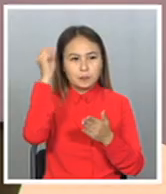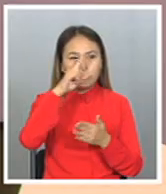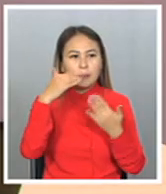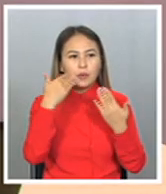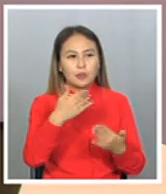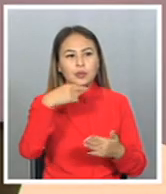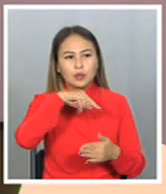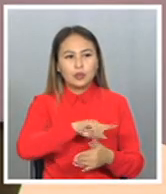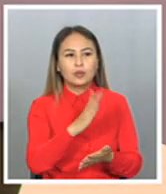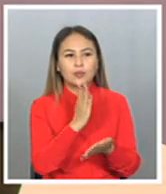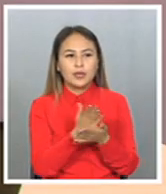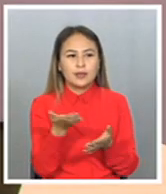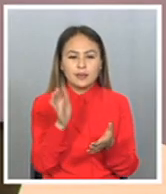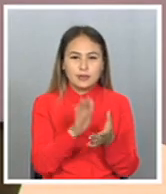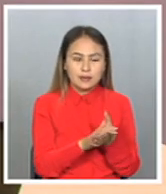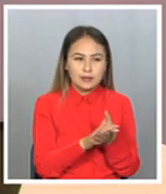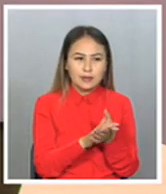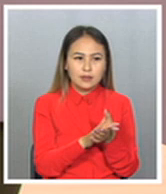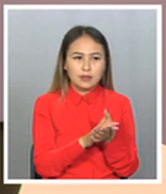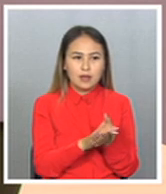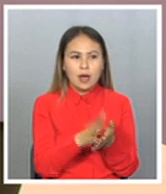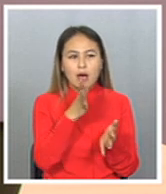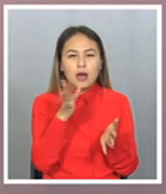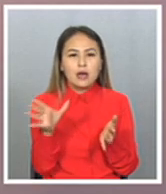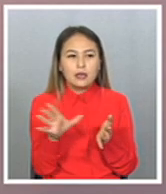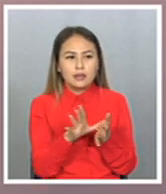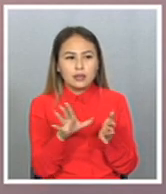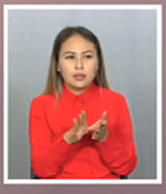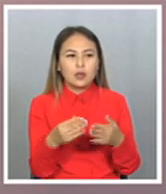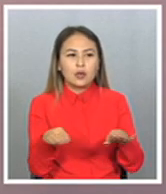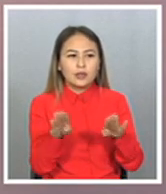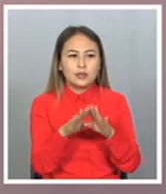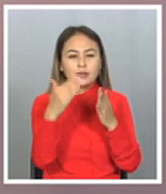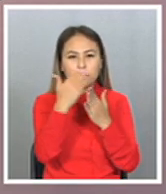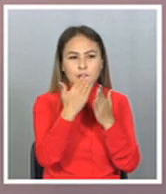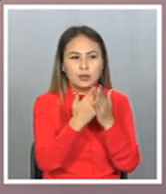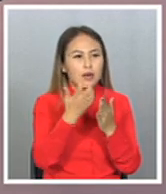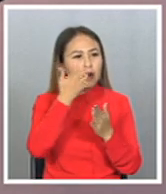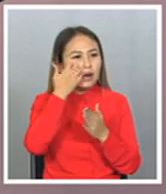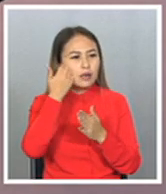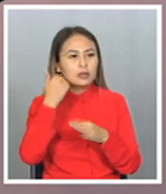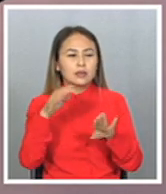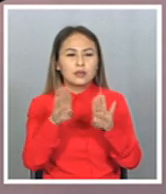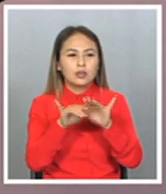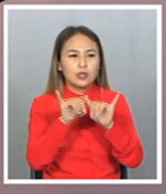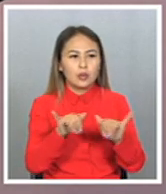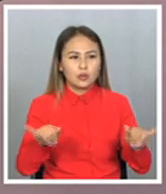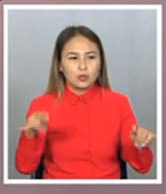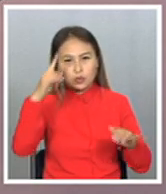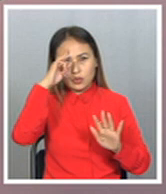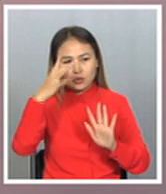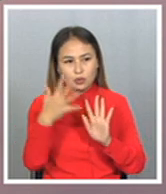біліп, оның құрылымымен таныстыңдар. Энергияның қоректік тізбек арқылы